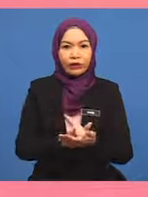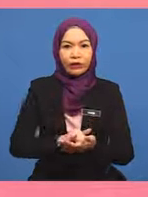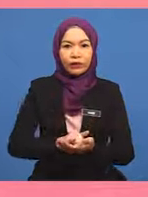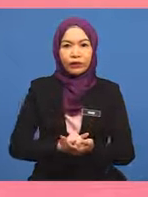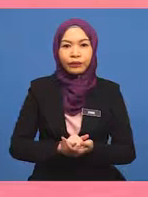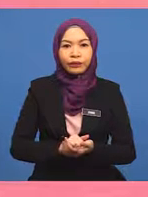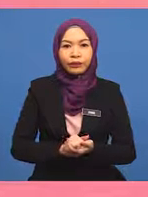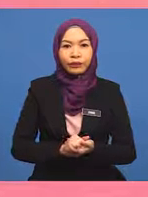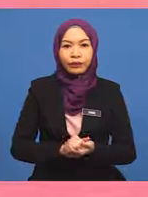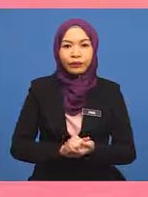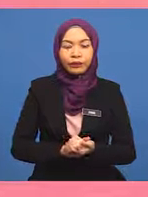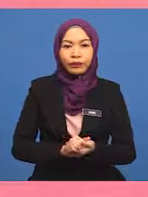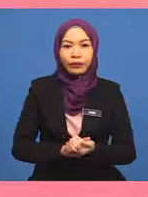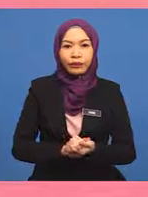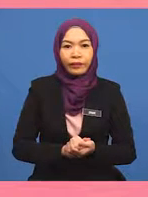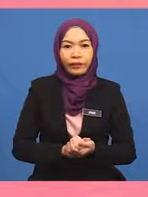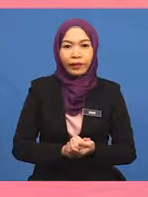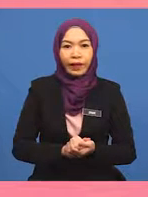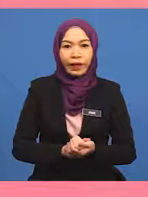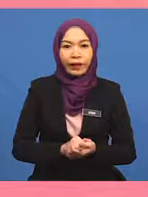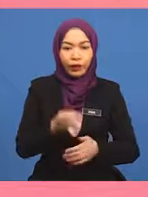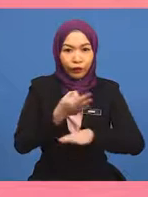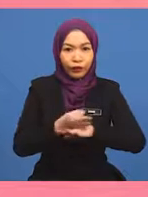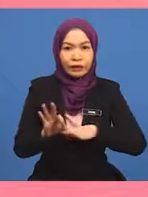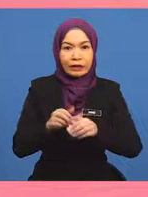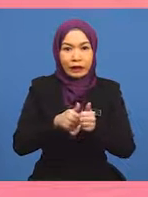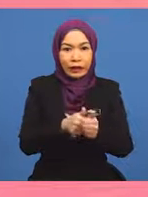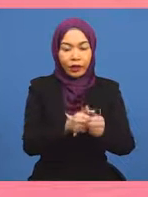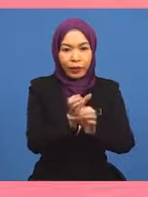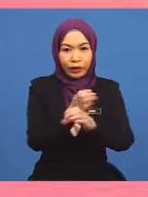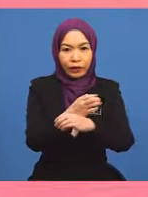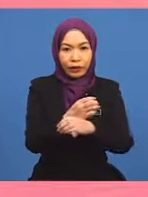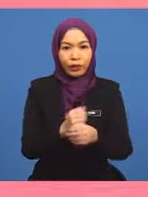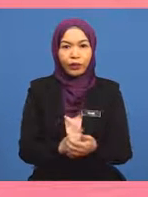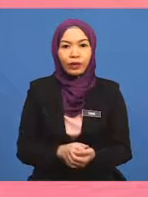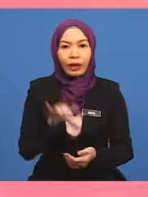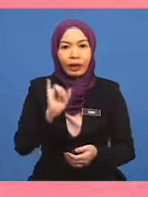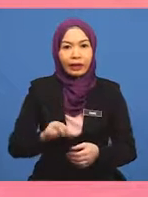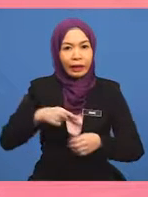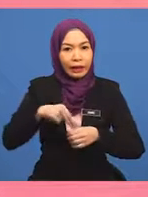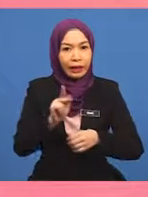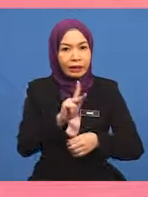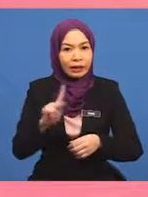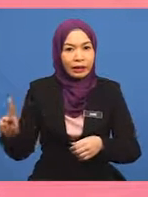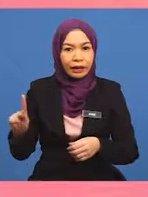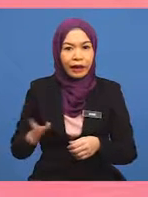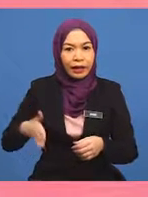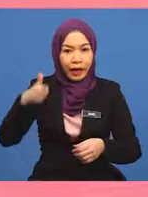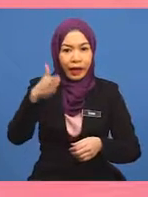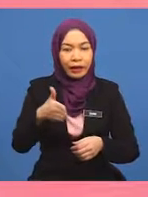follow form. Fungsi mengikut bentuk yang dihasilkan